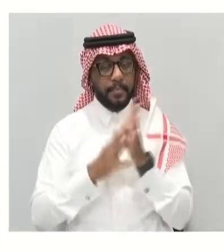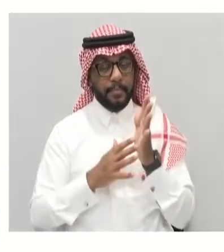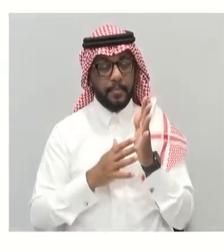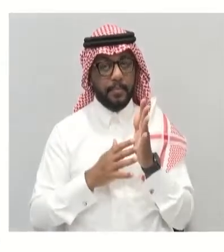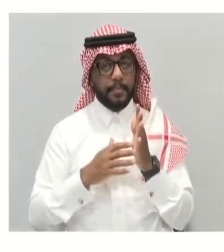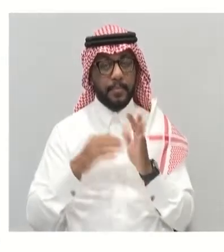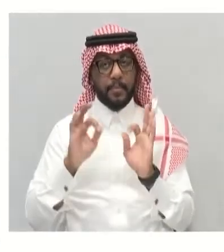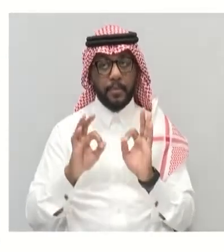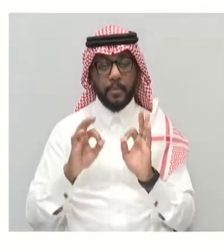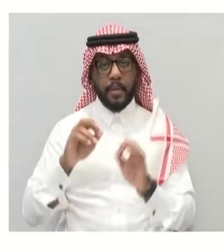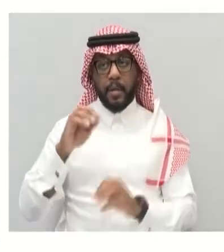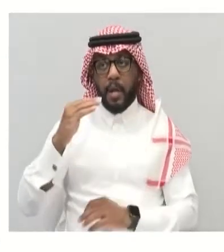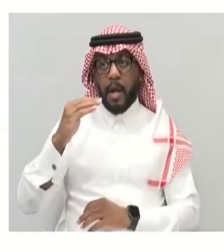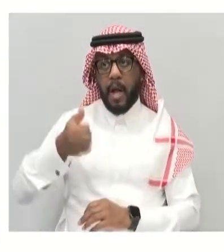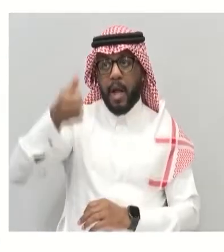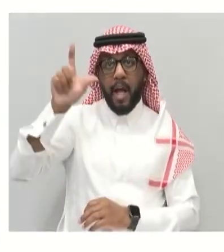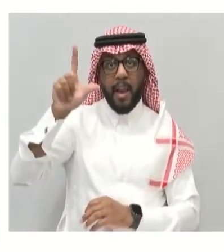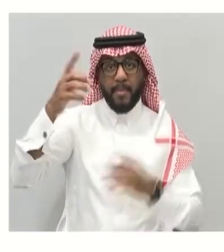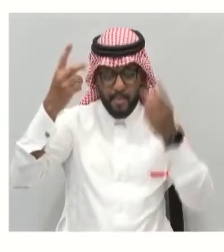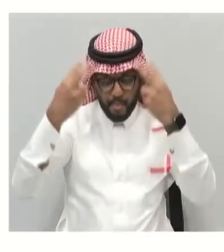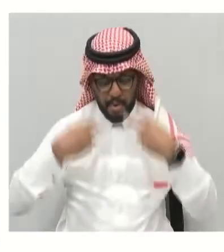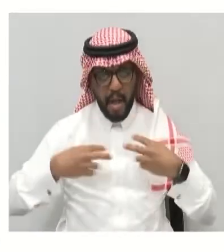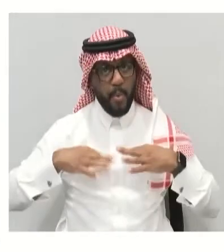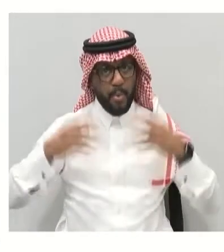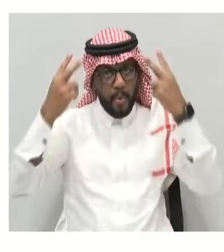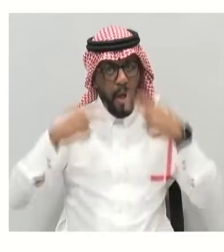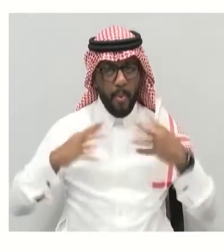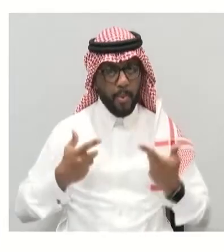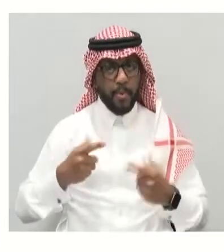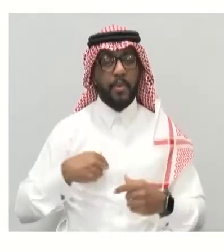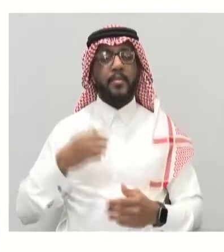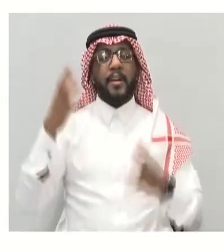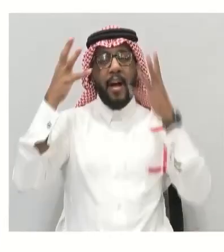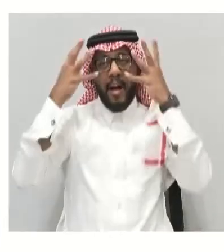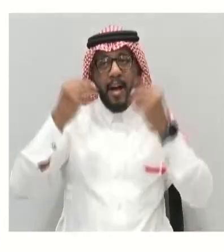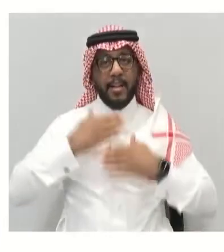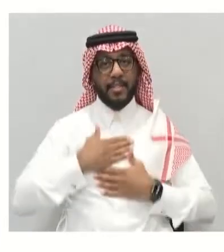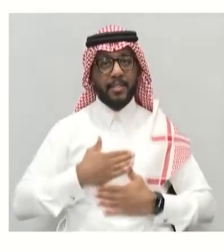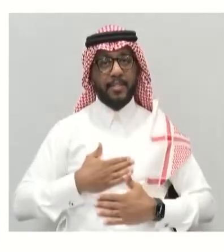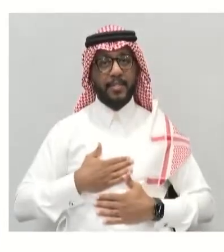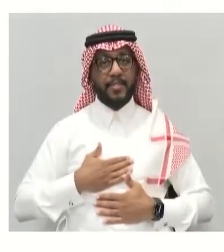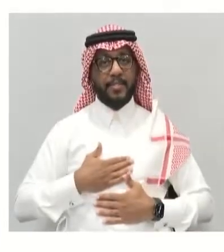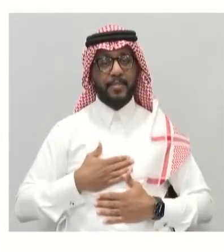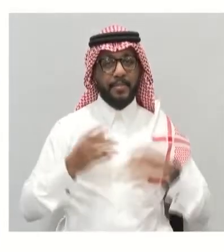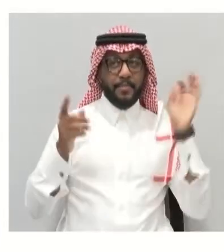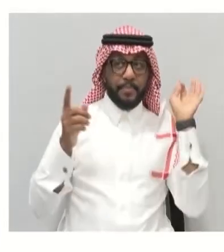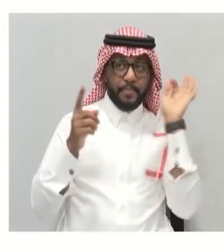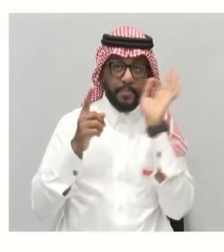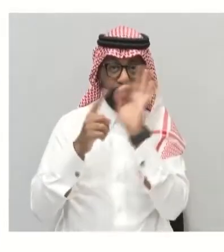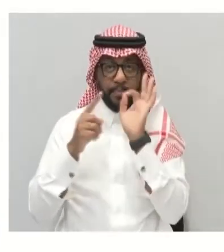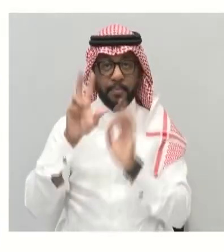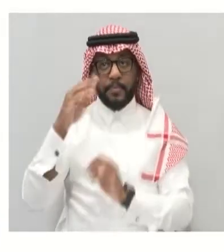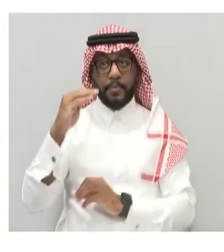حال المسلم اذا نستطيع ان نسميها الحال احسنتم اذا هذا هو درس اليوم الذي هو